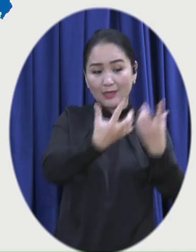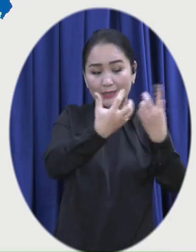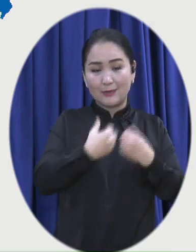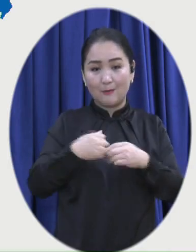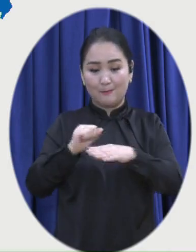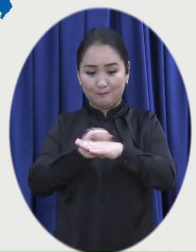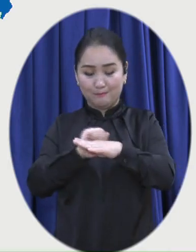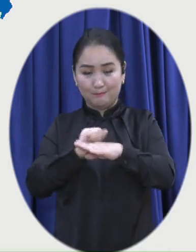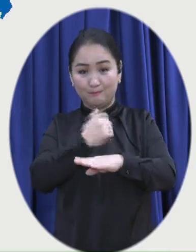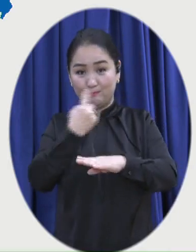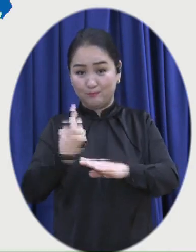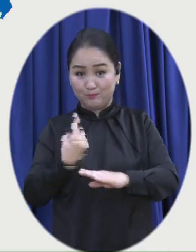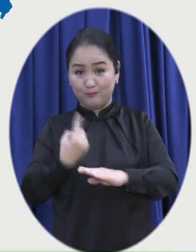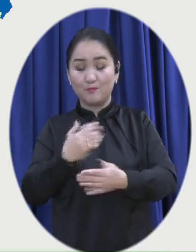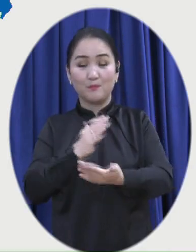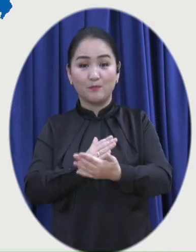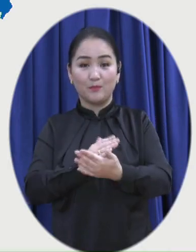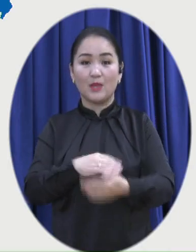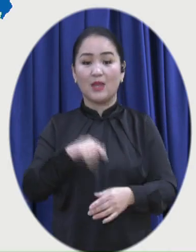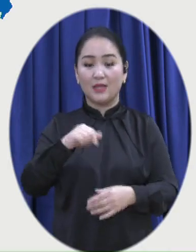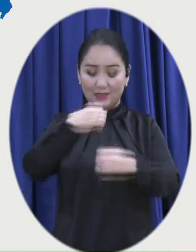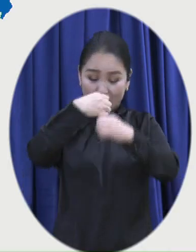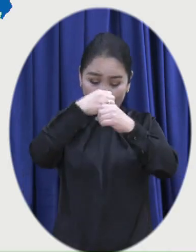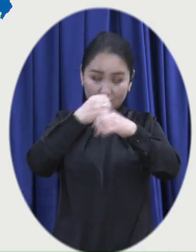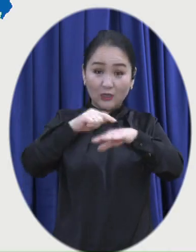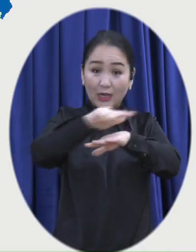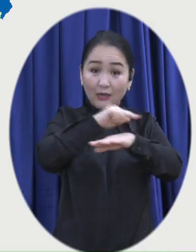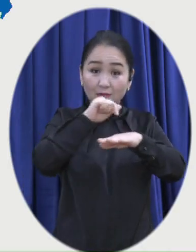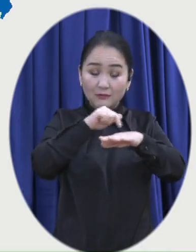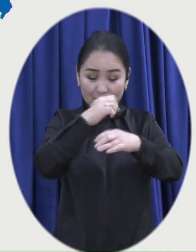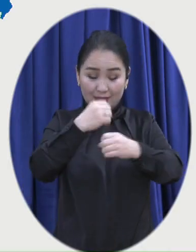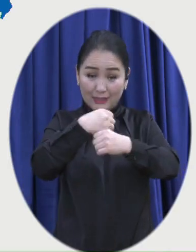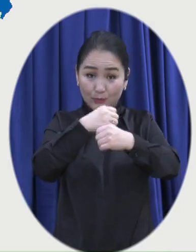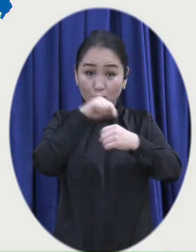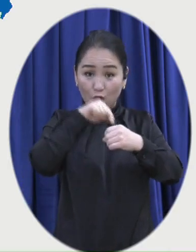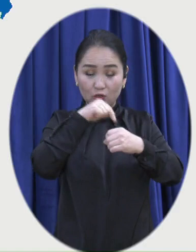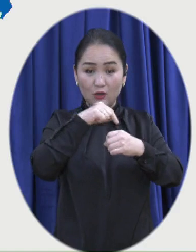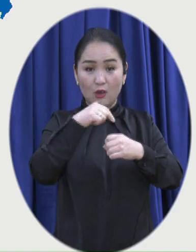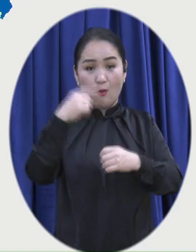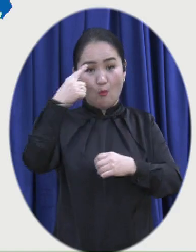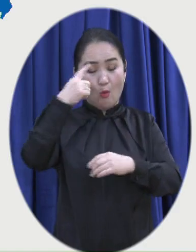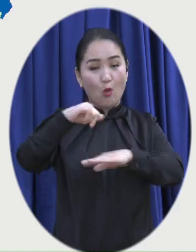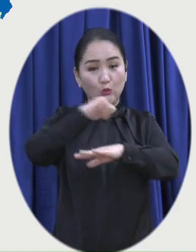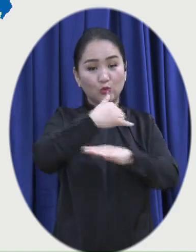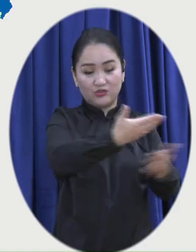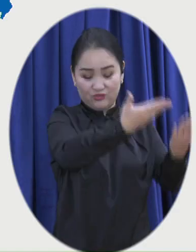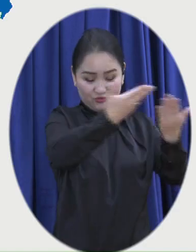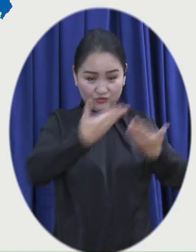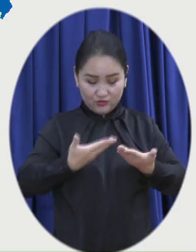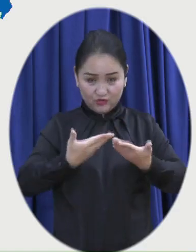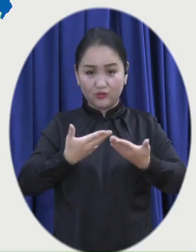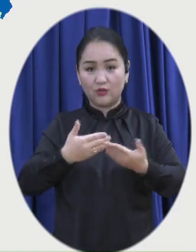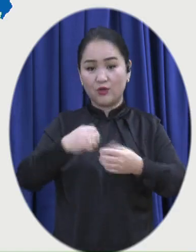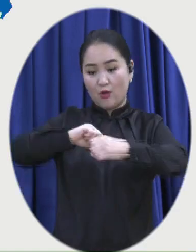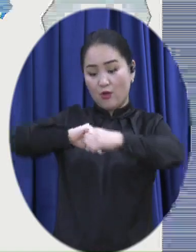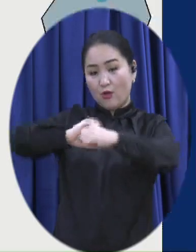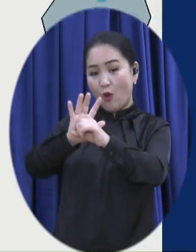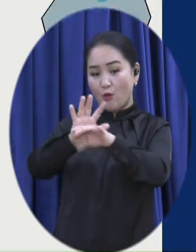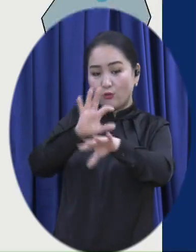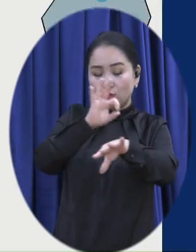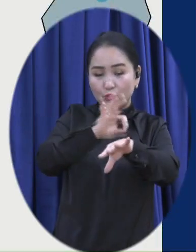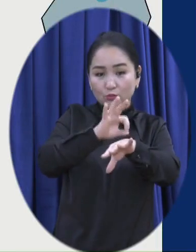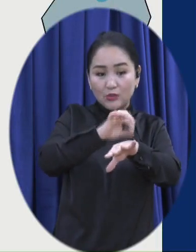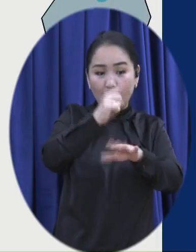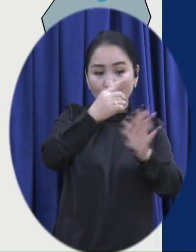байна. За ингэхээр эдгээр лабораториуд бол манай оронд ирснээр ерөнхийдөө бид нар энэ коронавирус халдварын